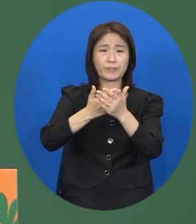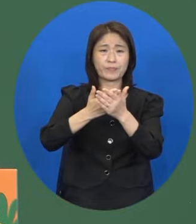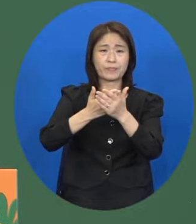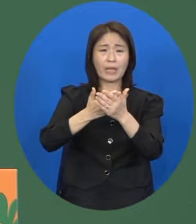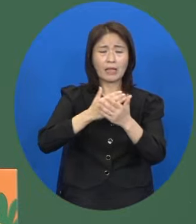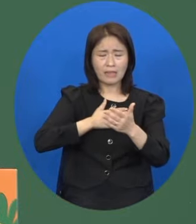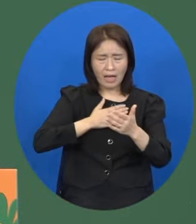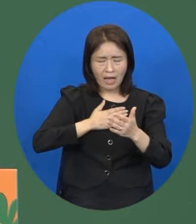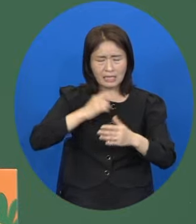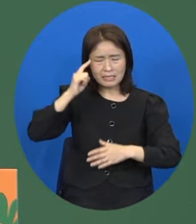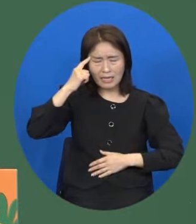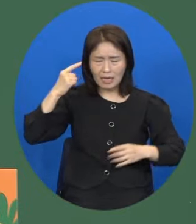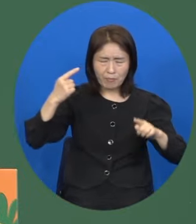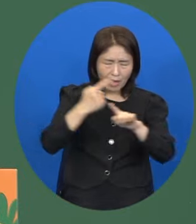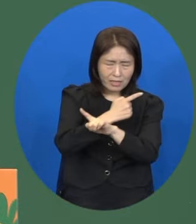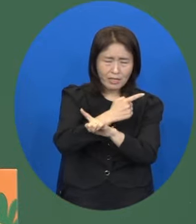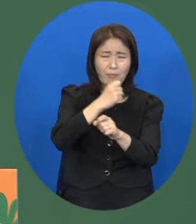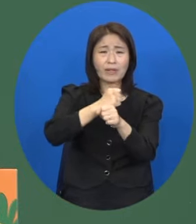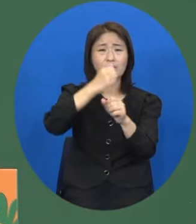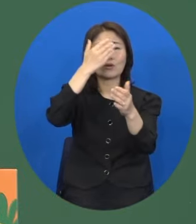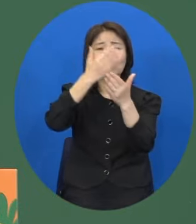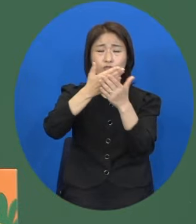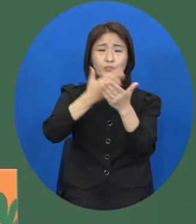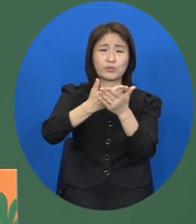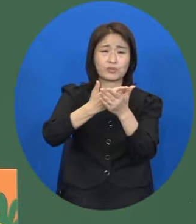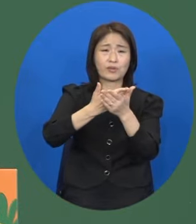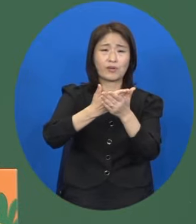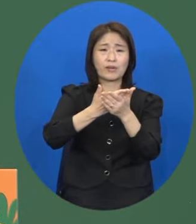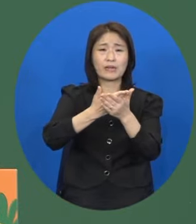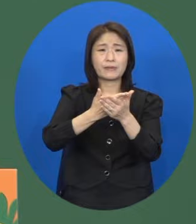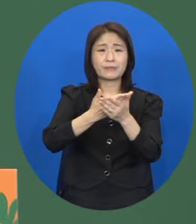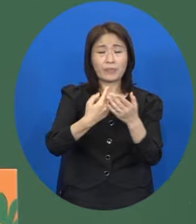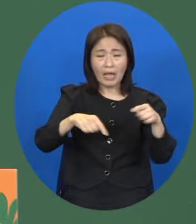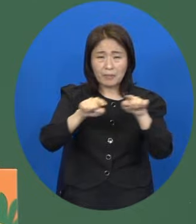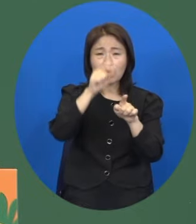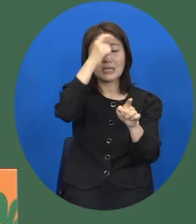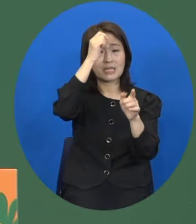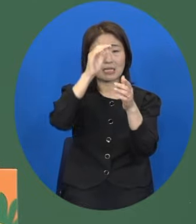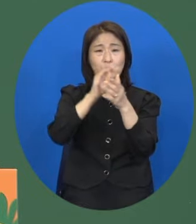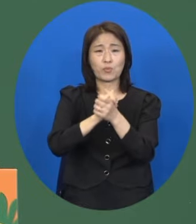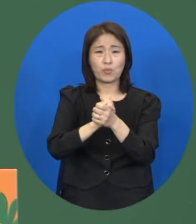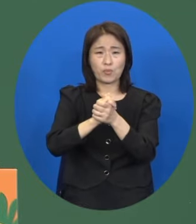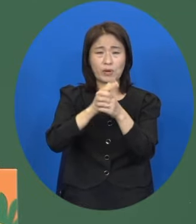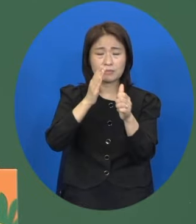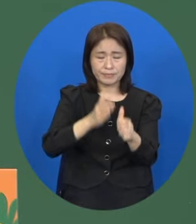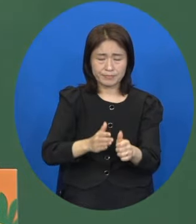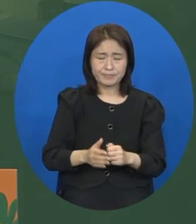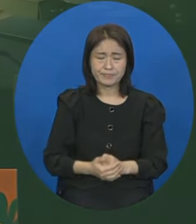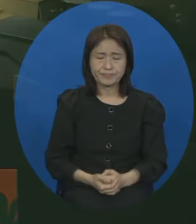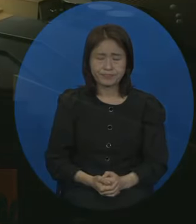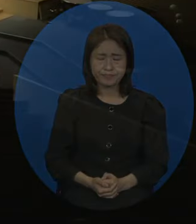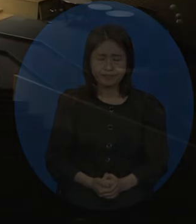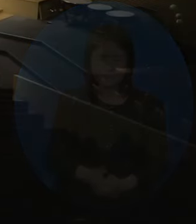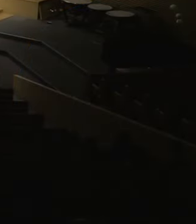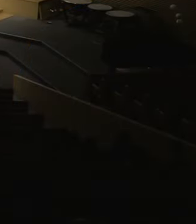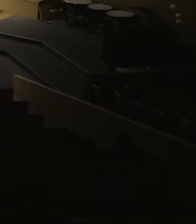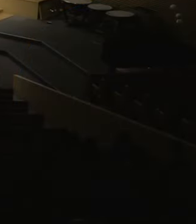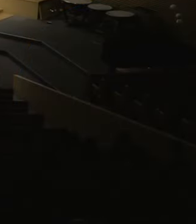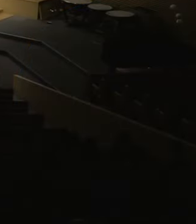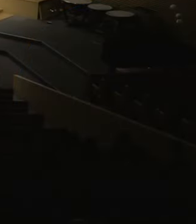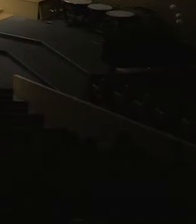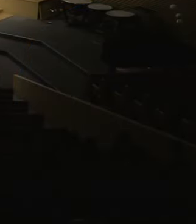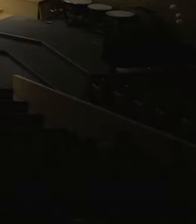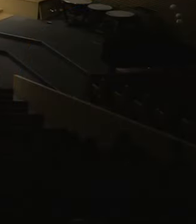주님 도와주시옵소서. 우리 이렇게 두 가지 제목 놓고 함께 기도하겠습니다. 주여,